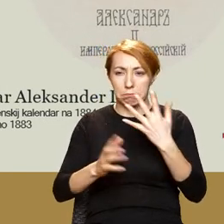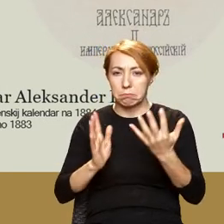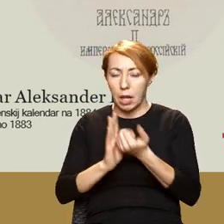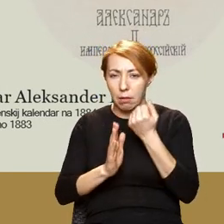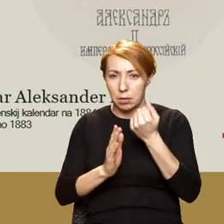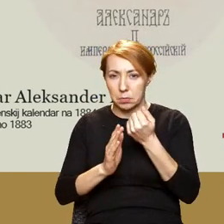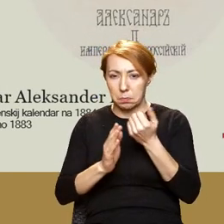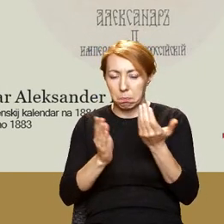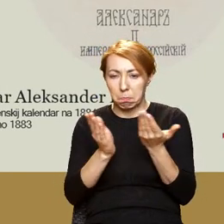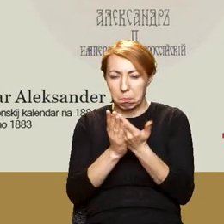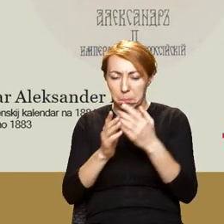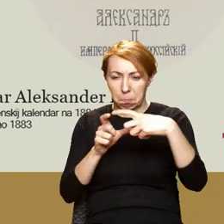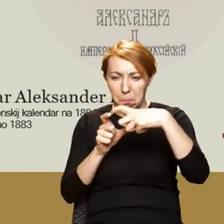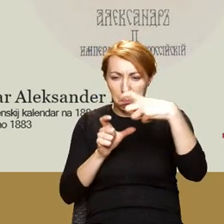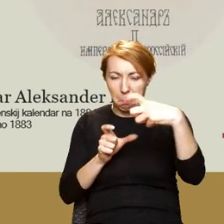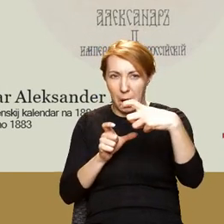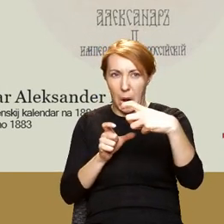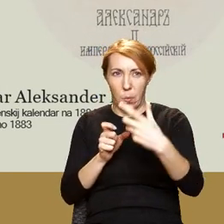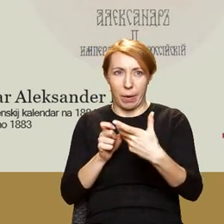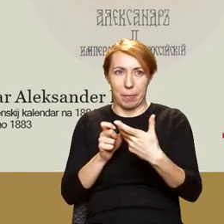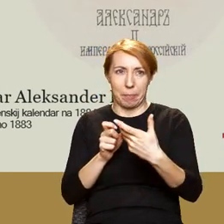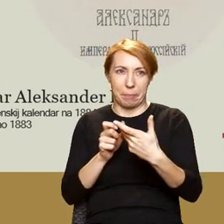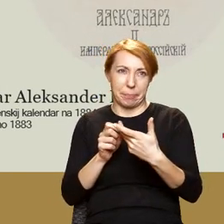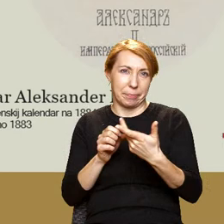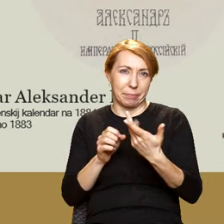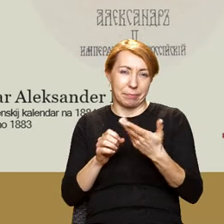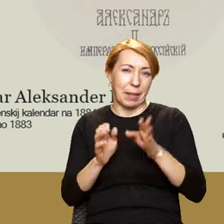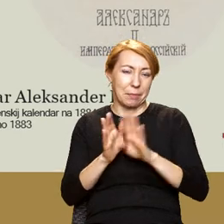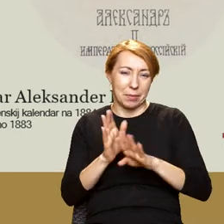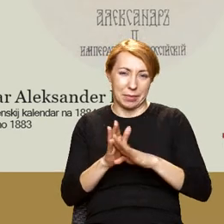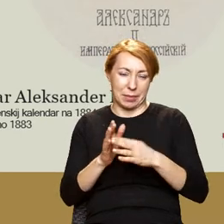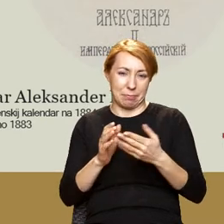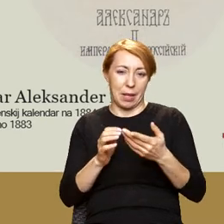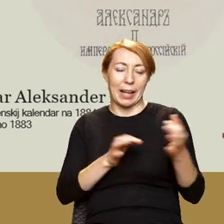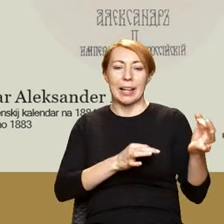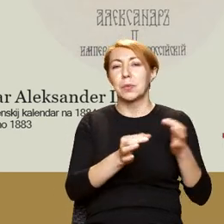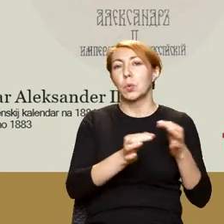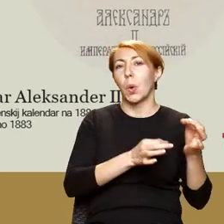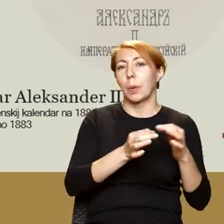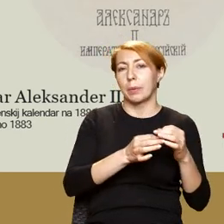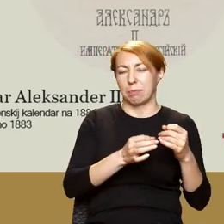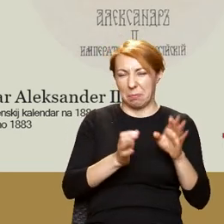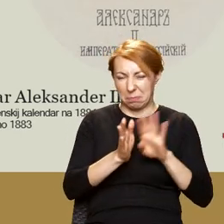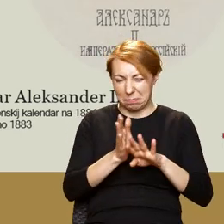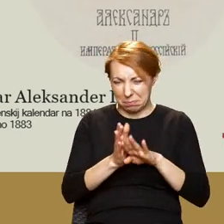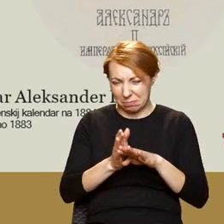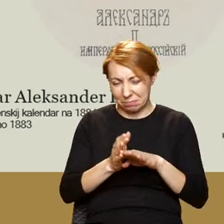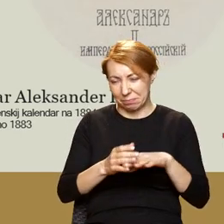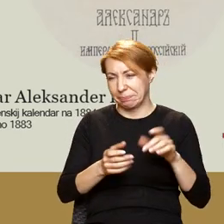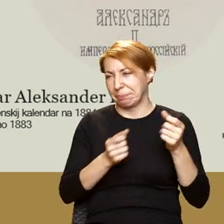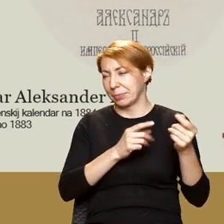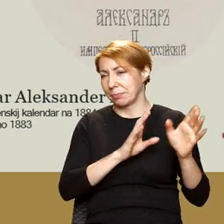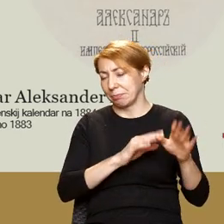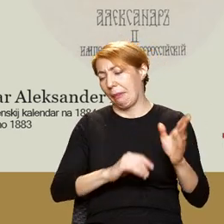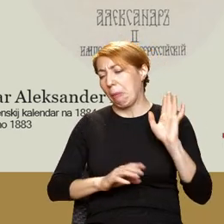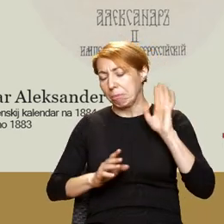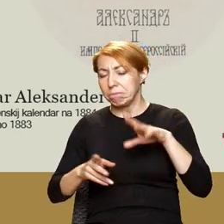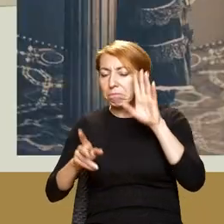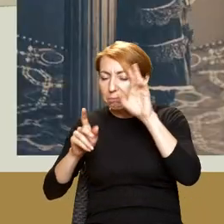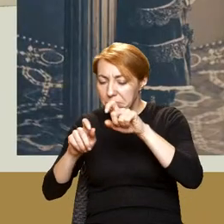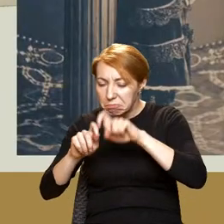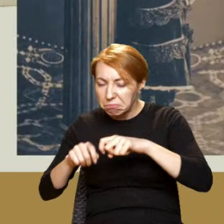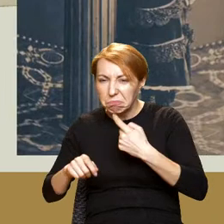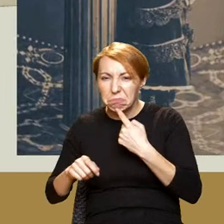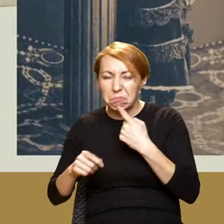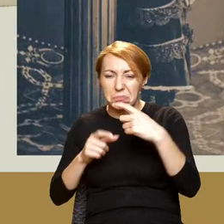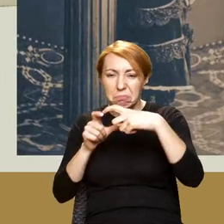którejś teczce. No zwykle człowiek takie papiery, historyk to tam pomija, ale pomyślałam, że zajrzę. Co to